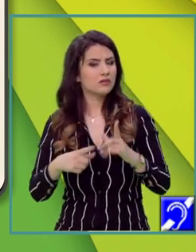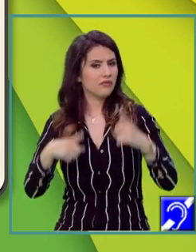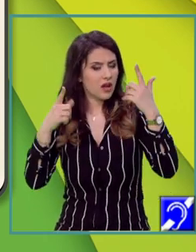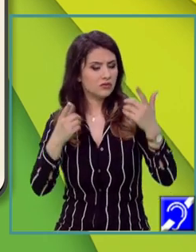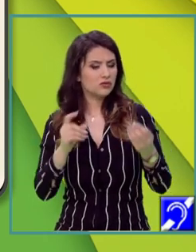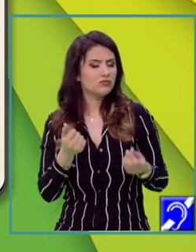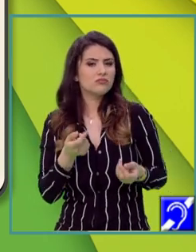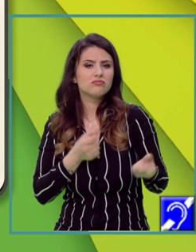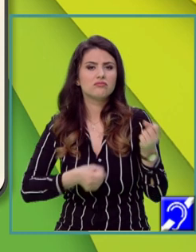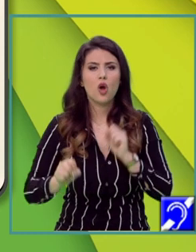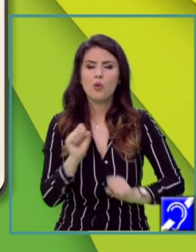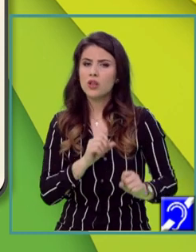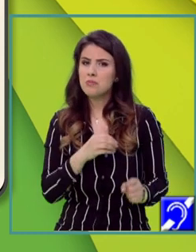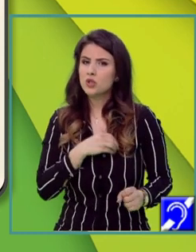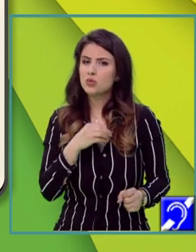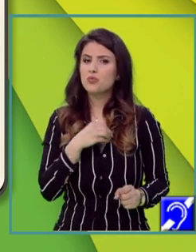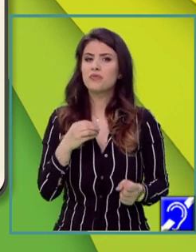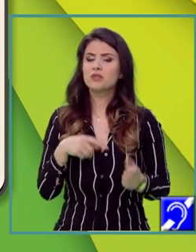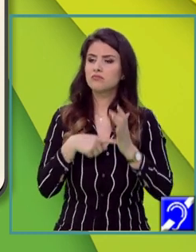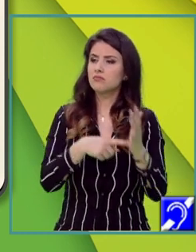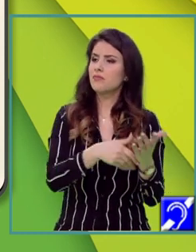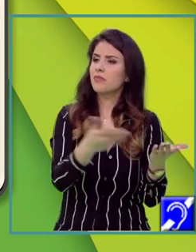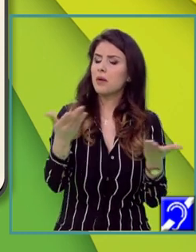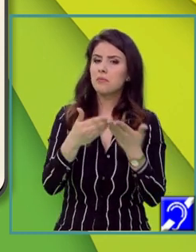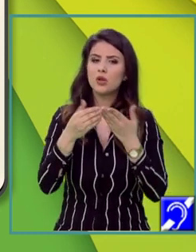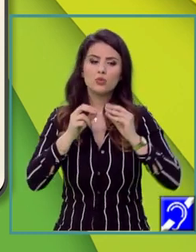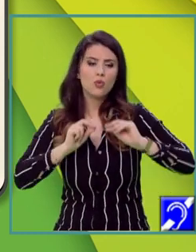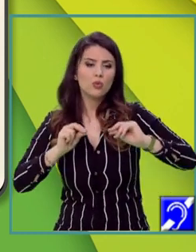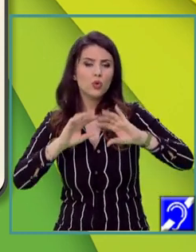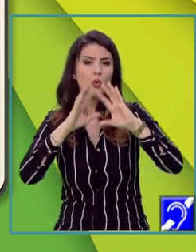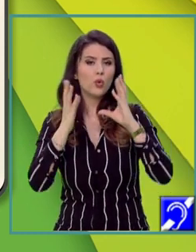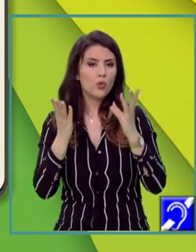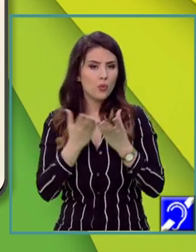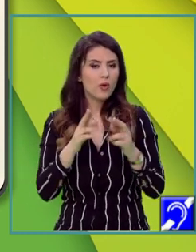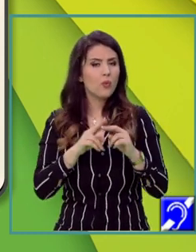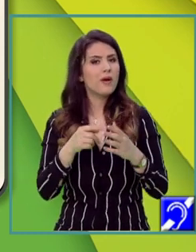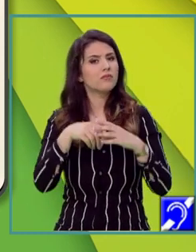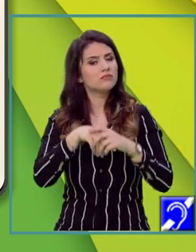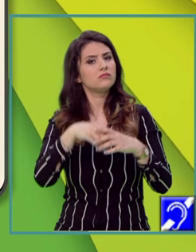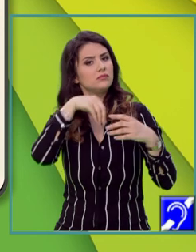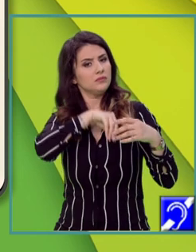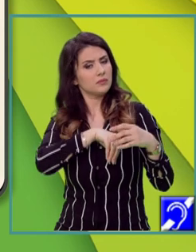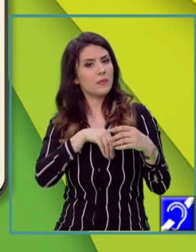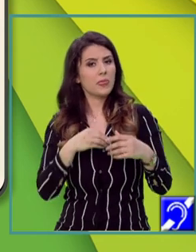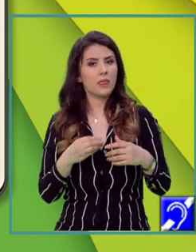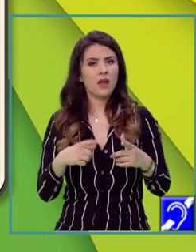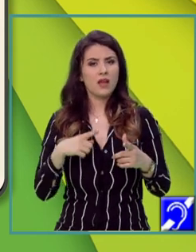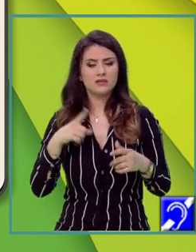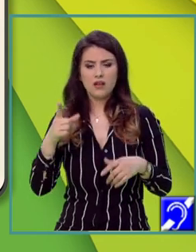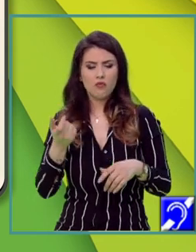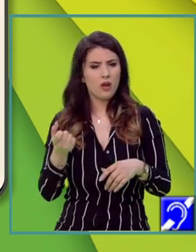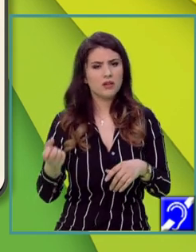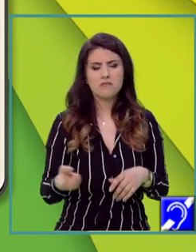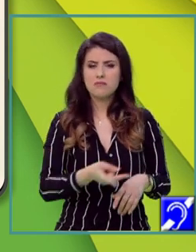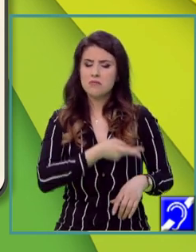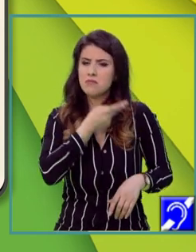conștiințe de ordonă lumea conform structurii sale interioare supuse relativismului orgolios cal